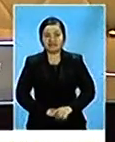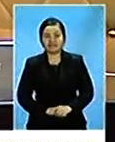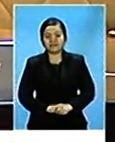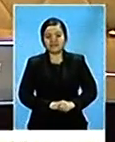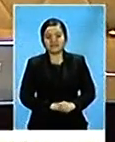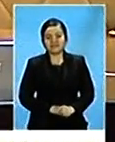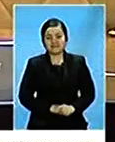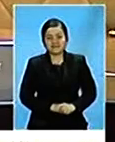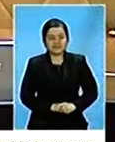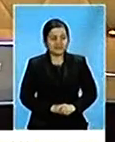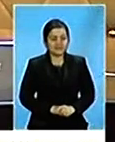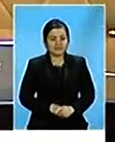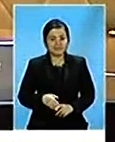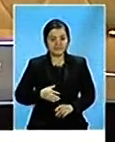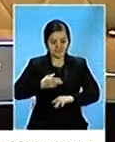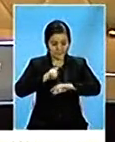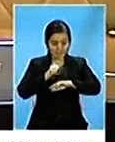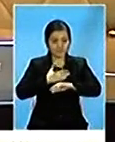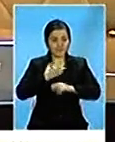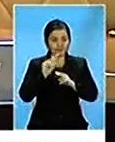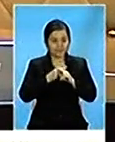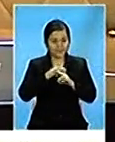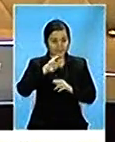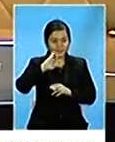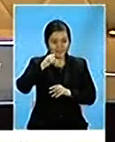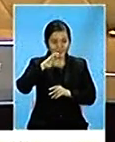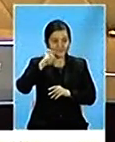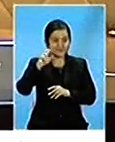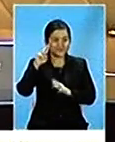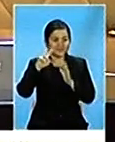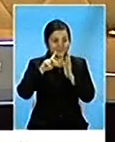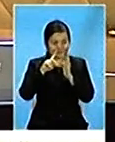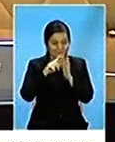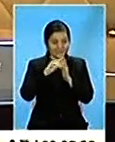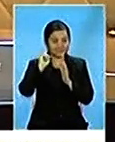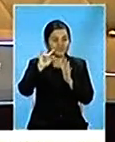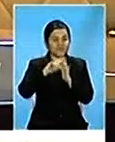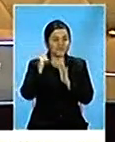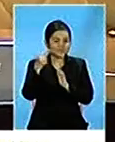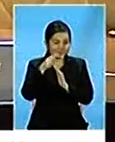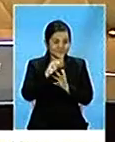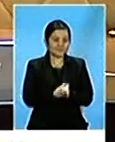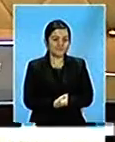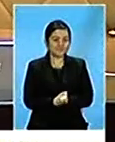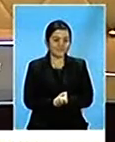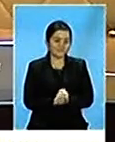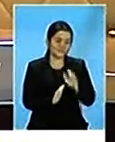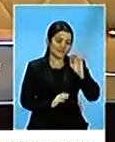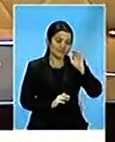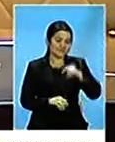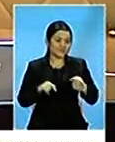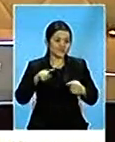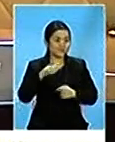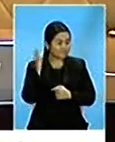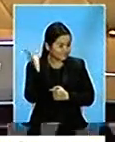ประธานที่เคารพครับกับผมจิรายุสมาชิกสภาผู้แทนราษฎรกรุงเทพมหานครเขต18คลองสามวาครับฟังท่านรองปลอดแล้วนะฮะหล